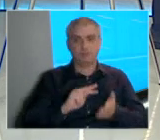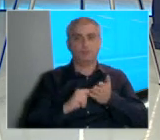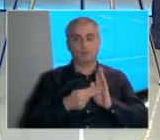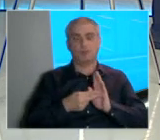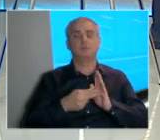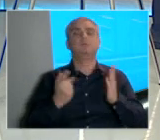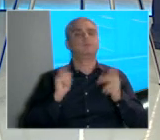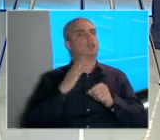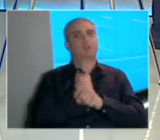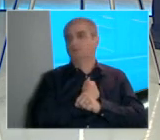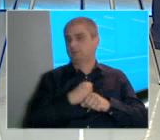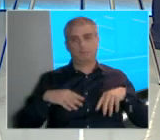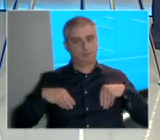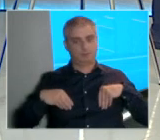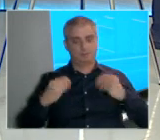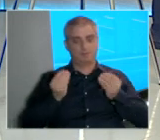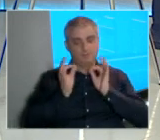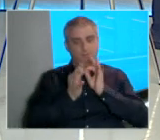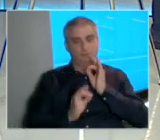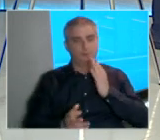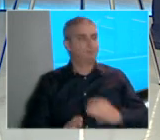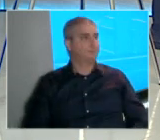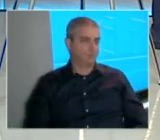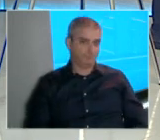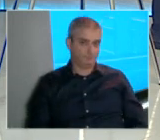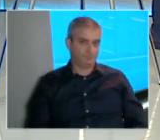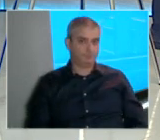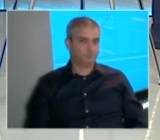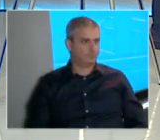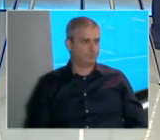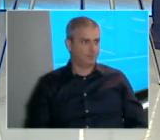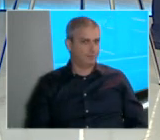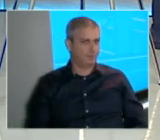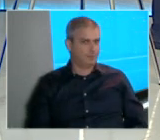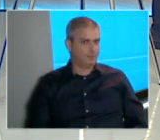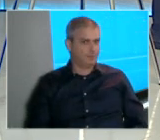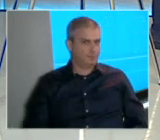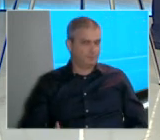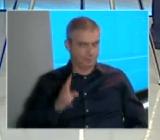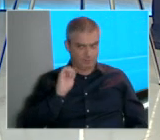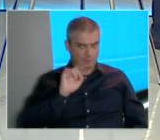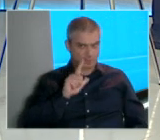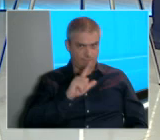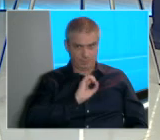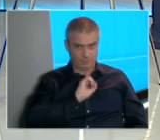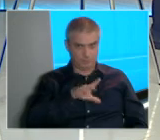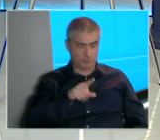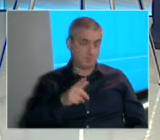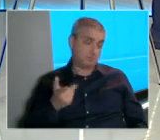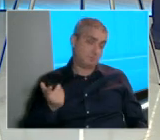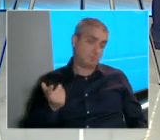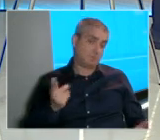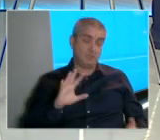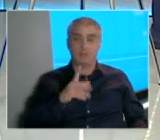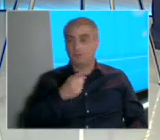פוליטיקאים שלא מצליחים להסכים על דברים מסוימים אלה. אבל לא ענה לגופו של עניין, האם מיקי לוי נשלח... לא,